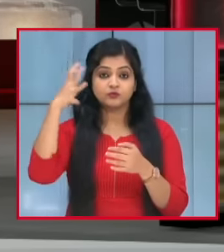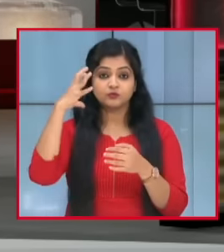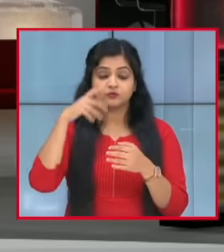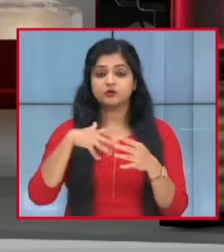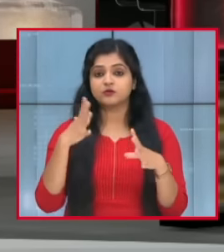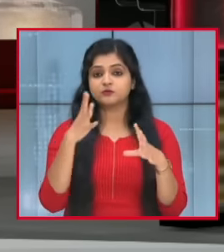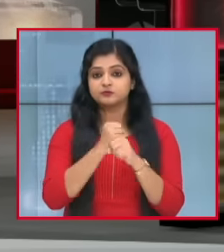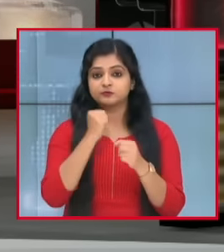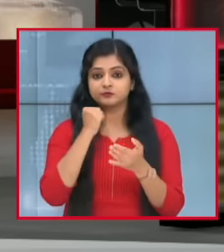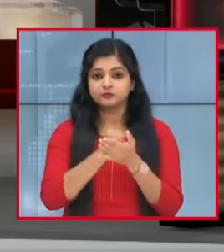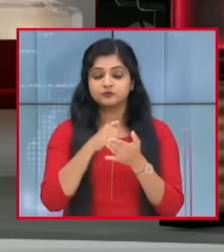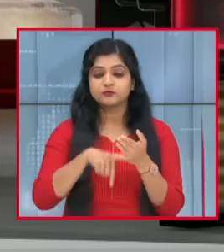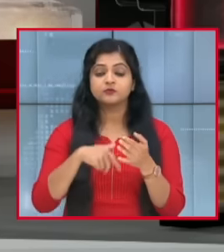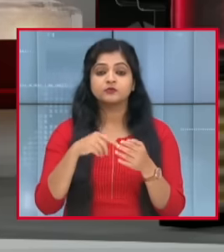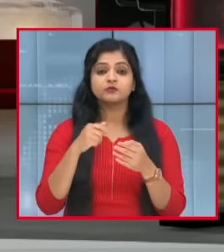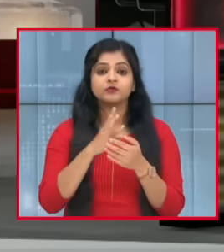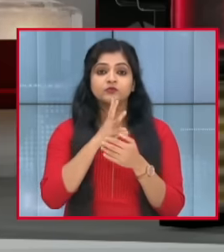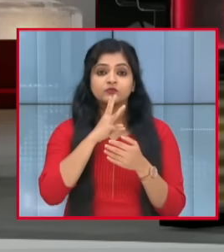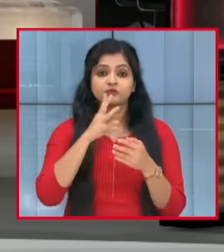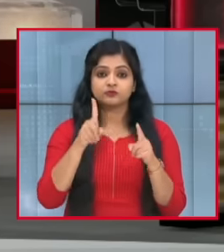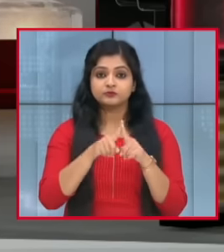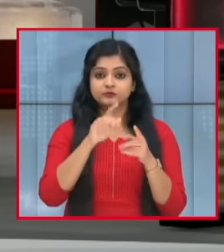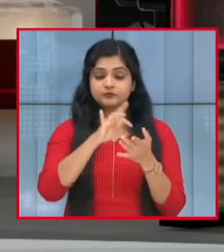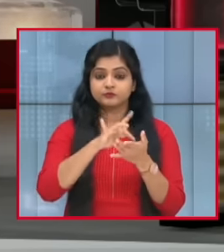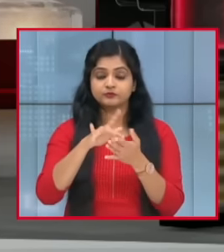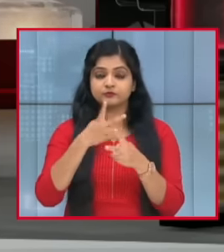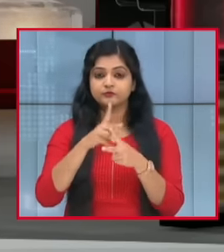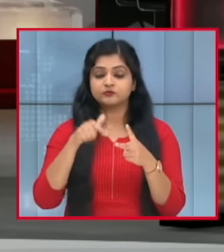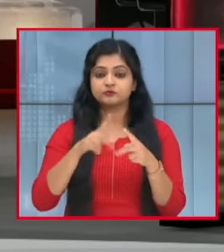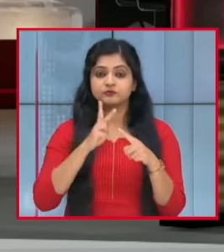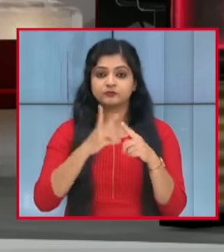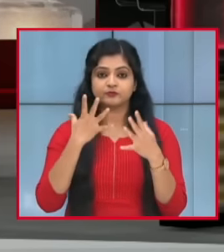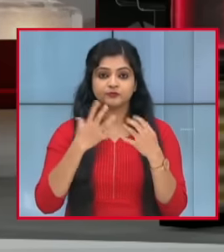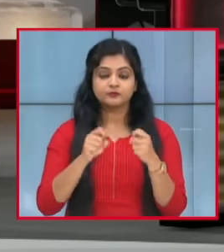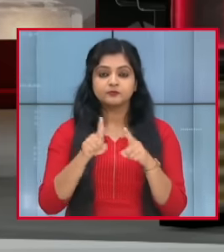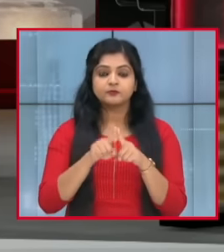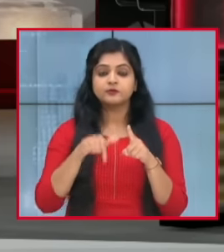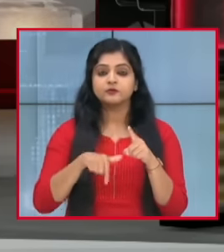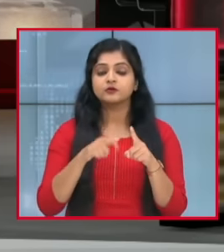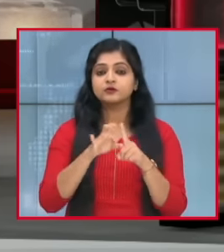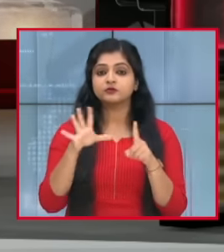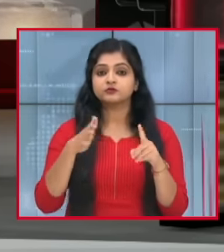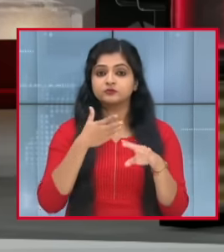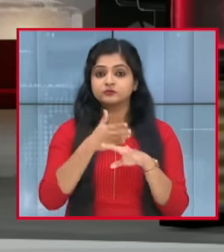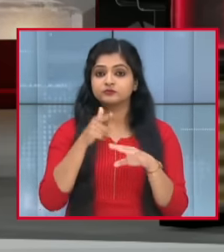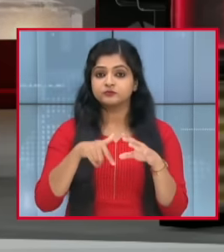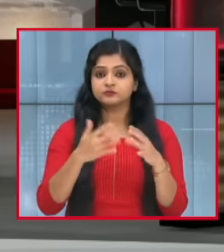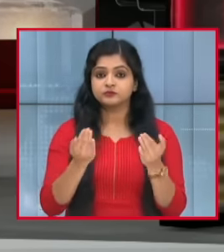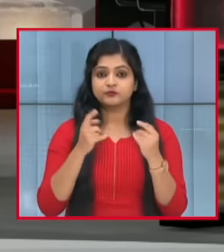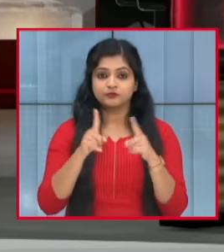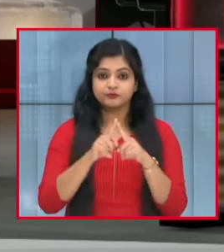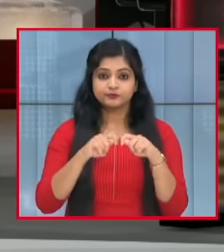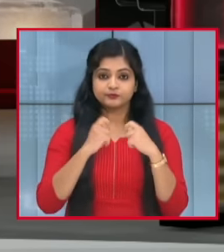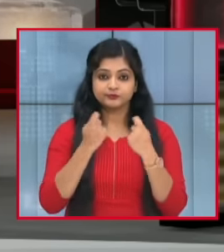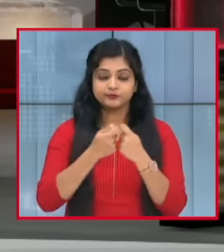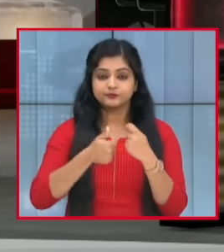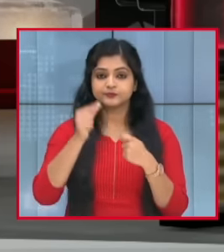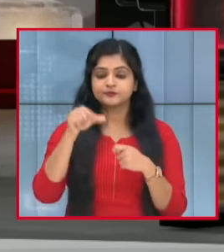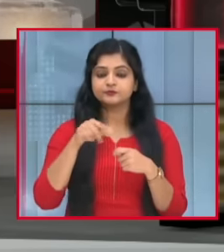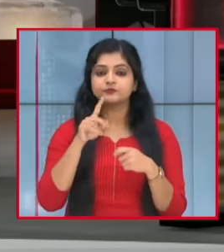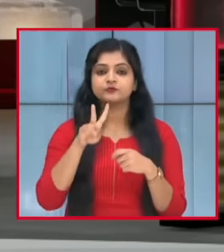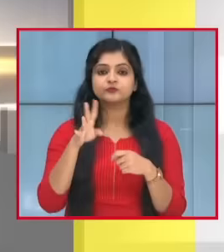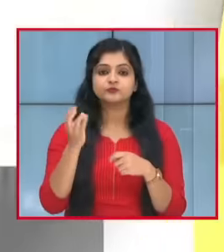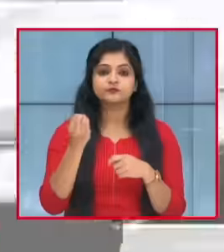ഏൽക്കുന്നത് ഒഴിവാക്കണമെന്നും തണ്ണീർപന്തലുകൾ നിലനിർത്തണമെന്നും ദുരന്ത നിവാരണ അതോറിറ്റി മെമ്പർ സെക്രട്ടറി ശേഖർ കുര്യാക്കോസ് 24-നോട് പറഞ്ഞു.